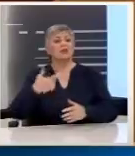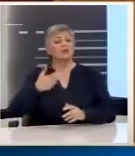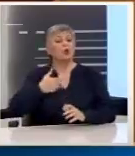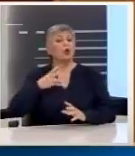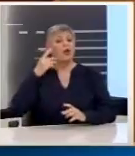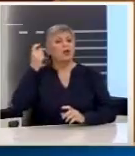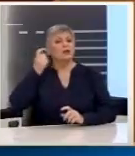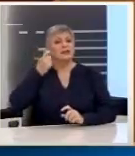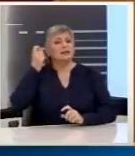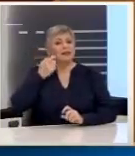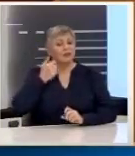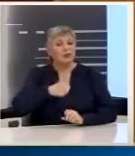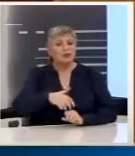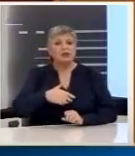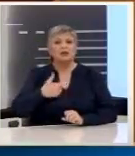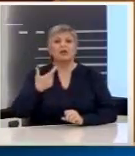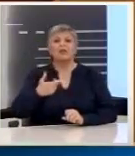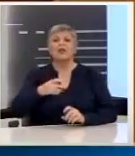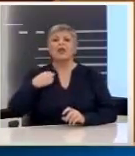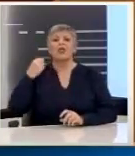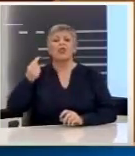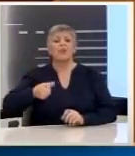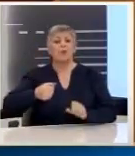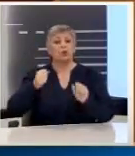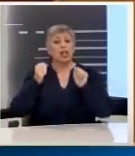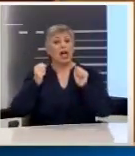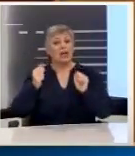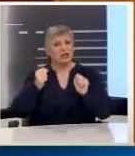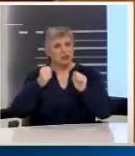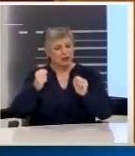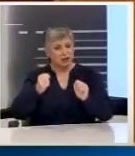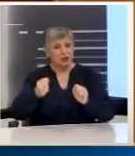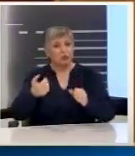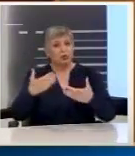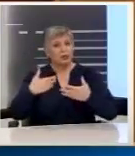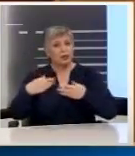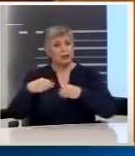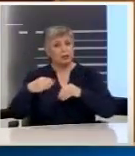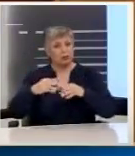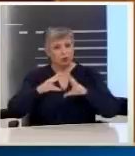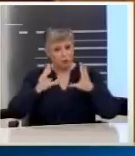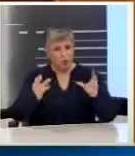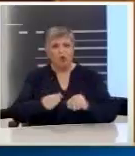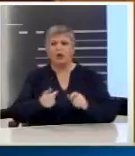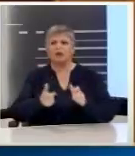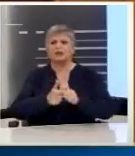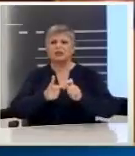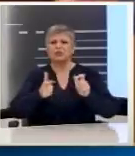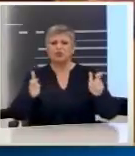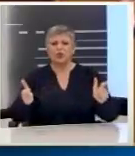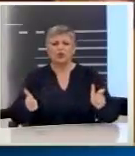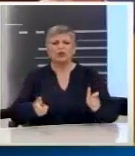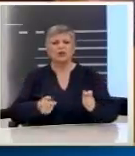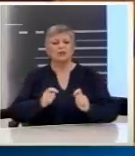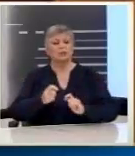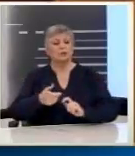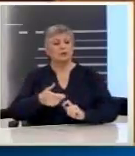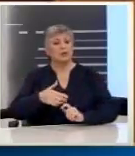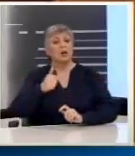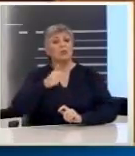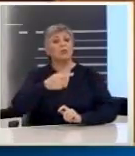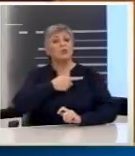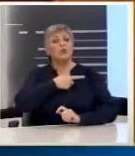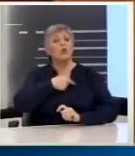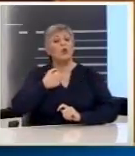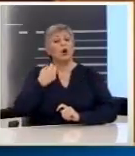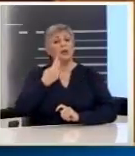ανάγκη κατεδάφισης του συστήματος δημόσιας υγείας? Από τις απόψεις σας για το δημόσιο σχολείο, για την οποία αναγκάστηκε ο αρχηγός σας να